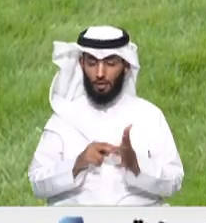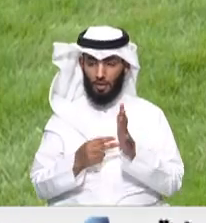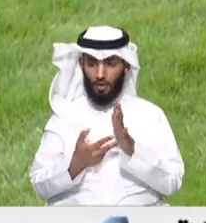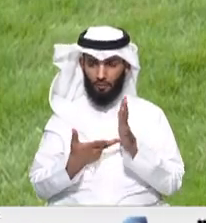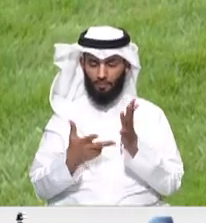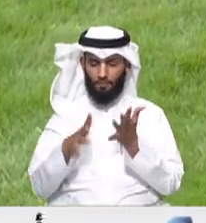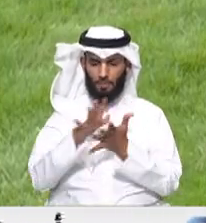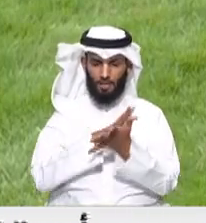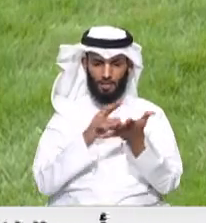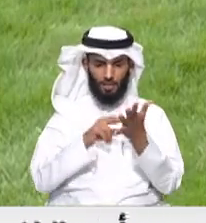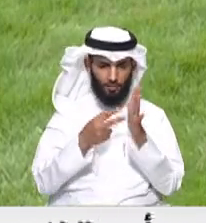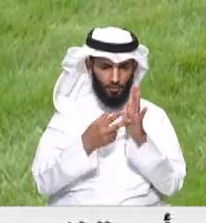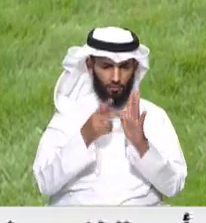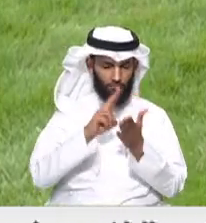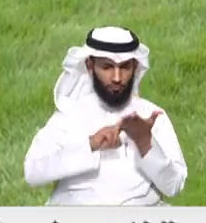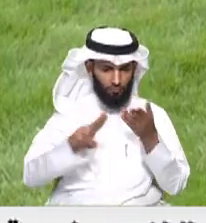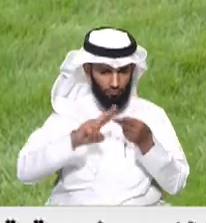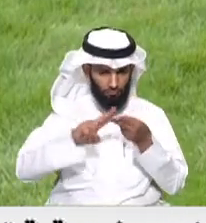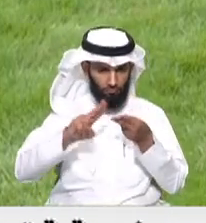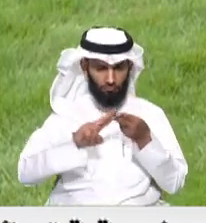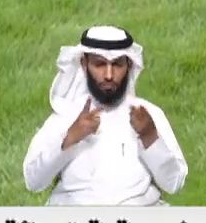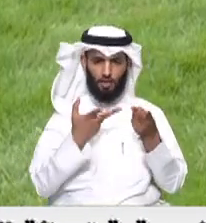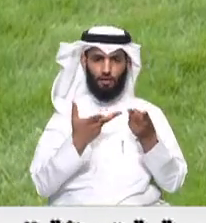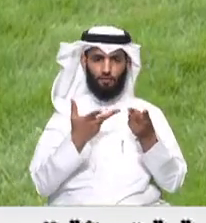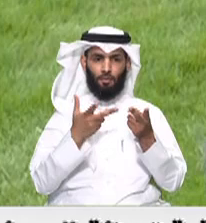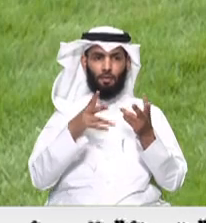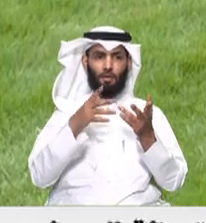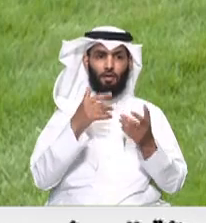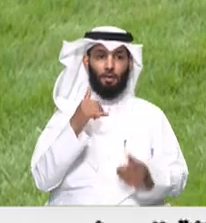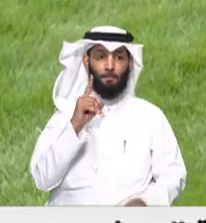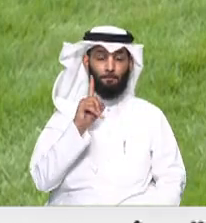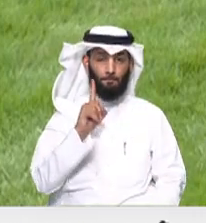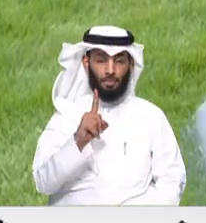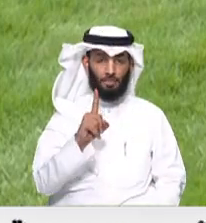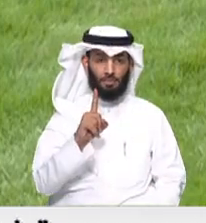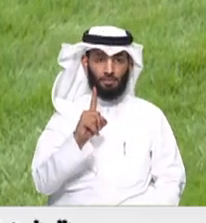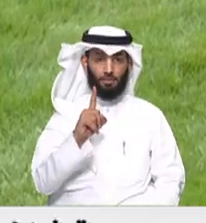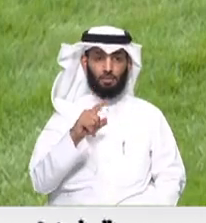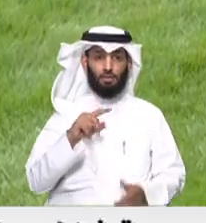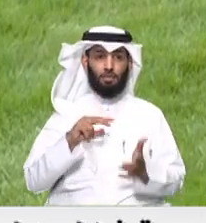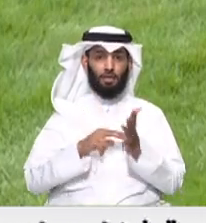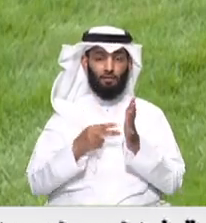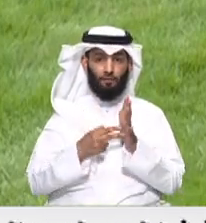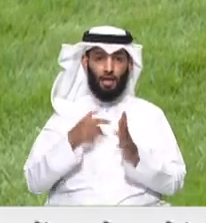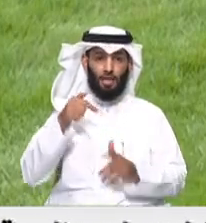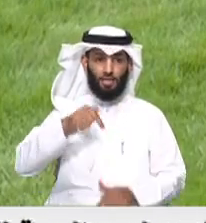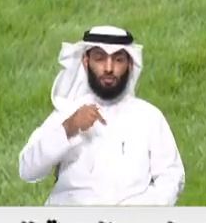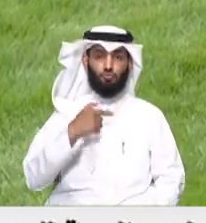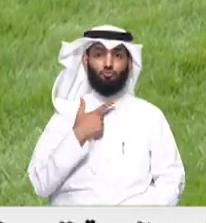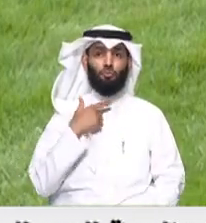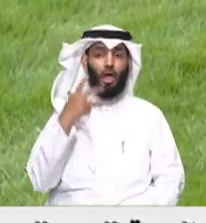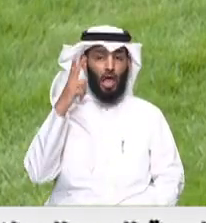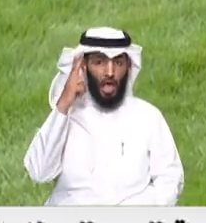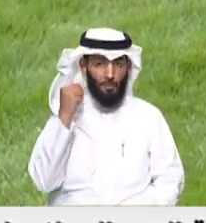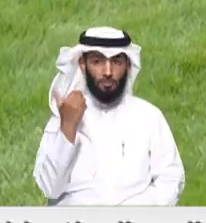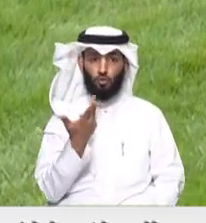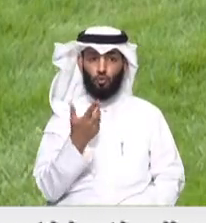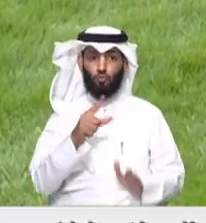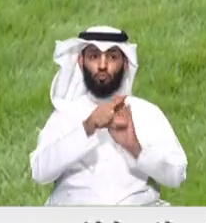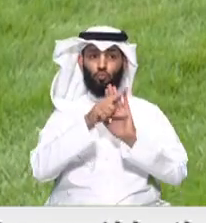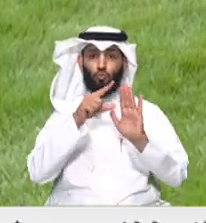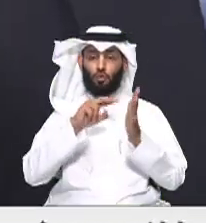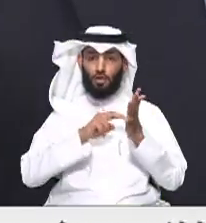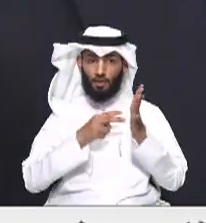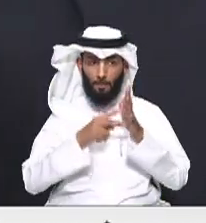الكل يتحدث عن إصلاح هذه المنظومة بندر، ولكن لا نعلم ما هو المطلوب لإصلاح هذه المنظومة أو ما هو